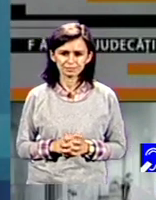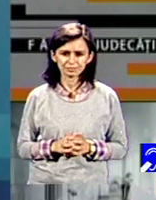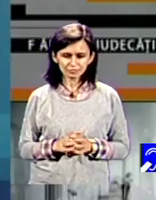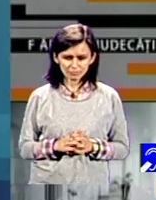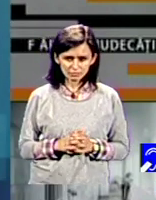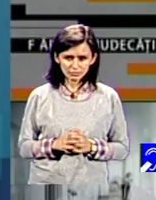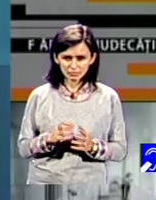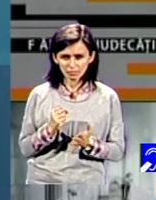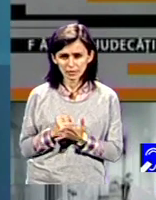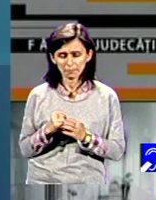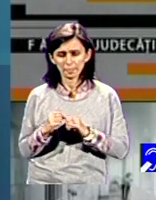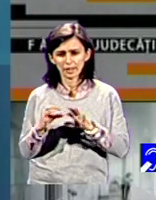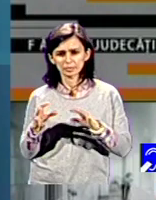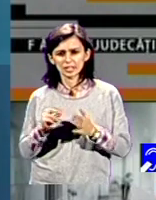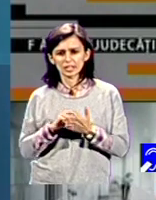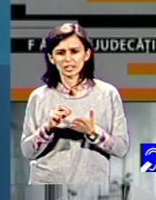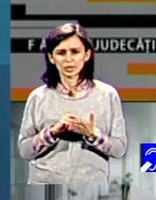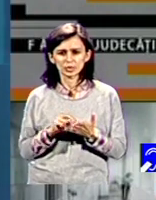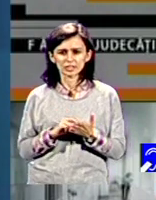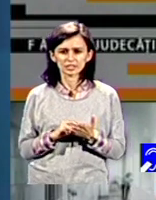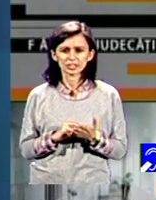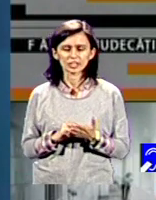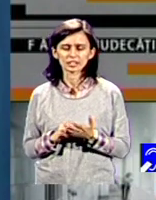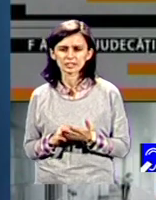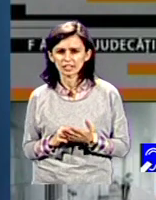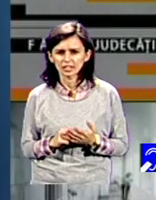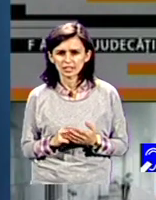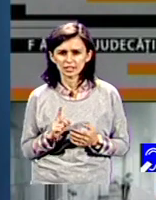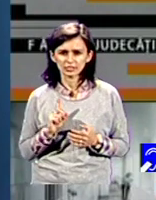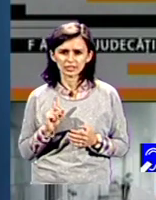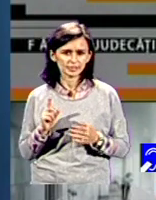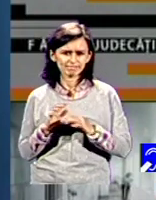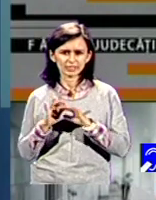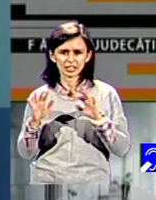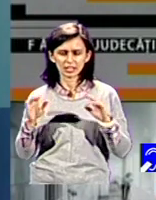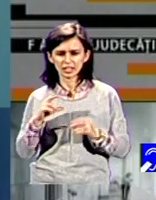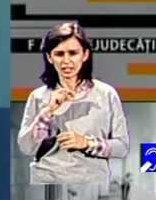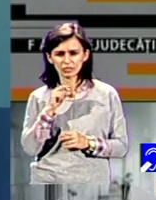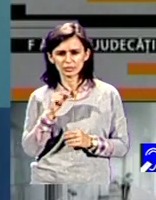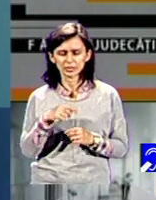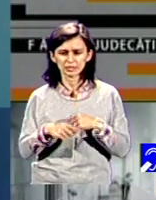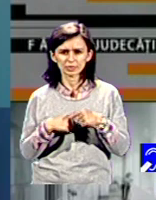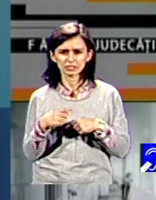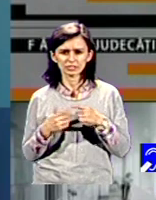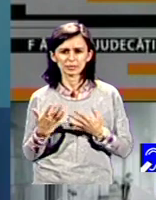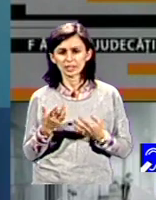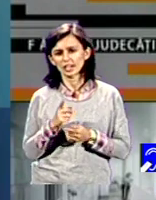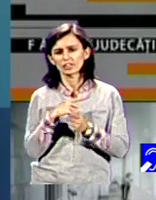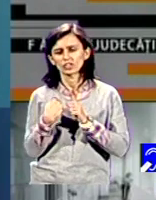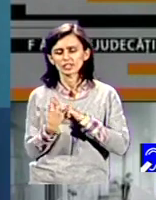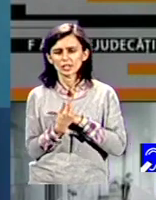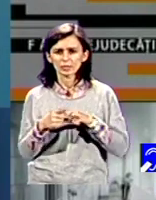extrem de in Comisia stii ca oamenii au vorbit de sisteme care vor revolutiona viata nevazatorilor ori